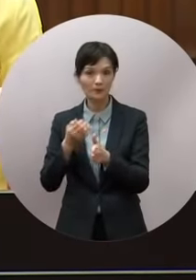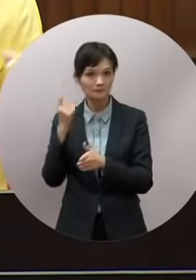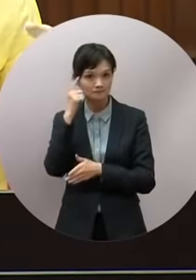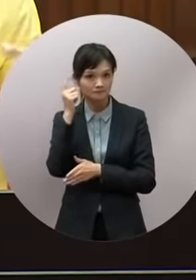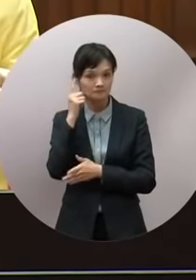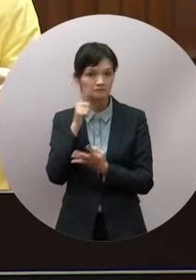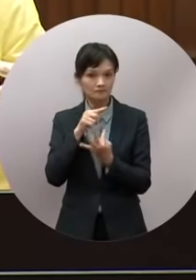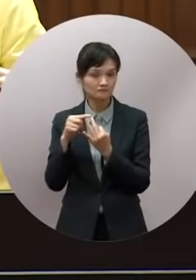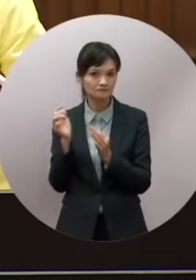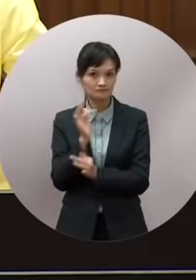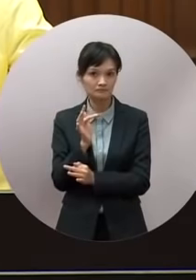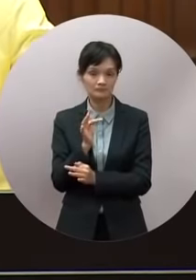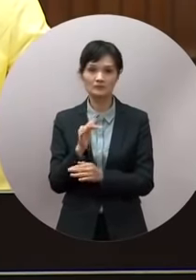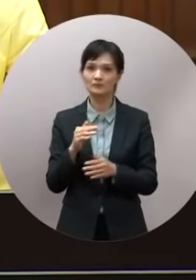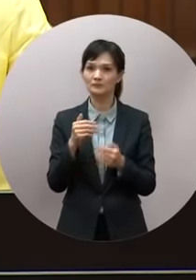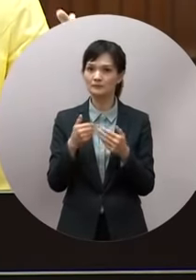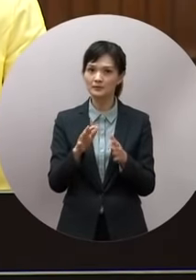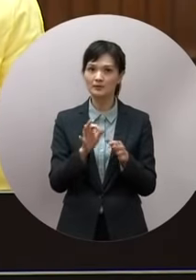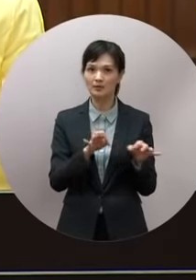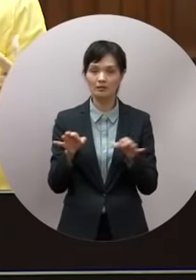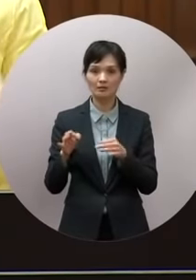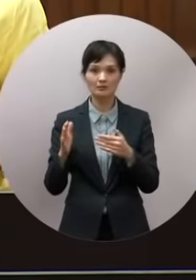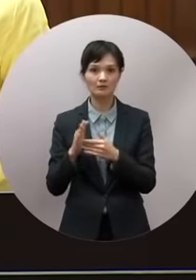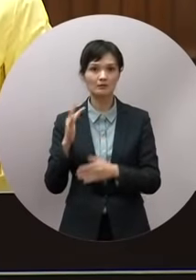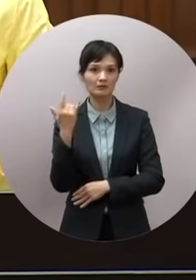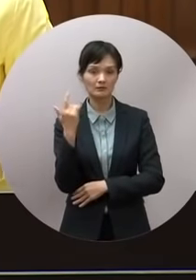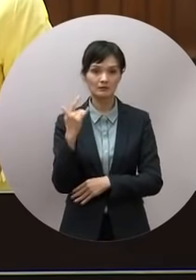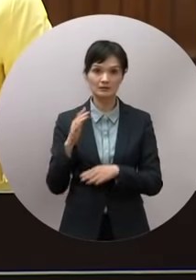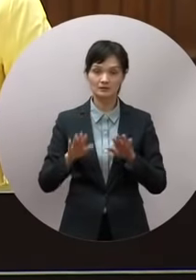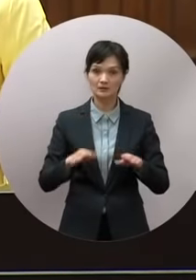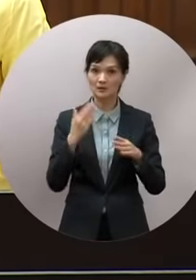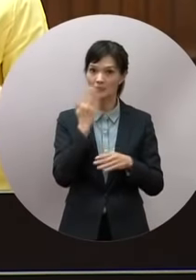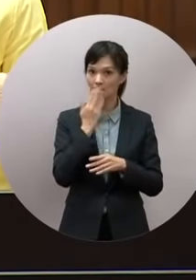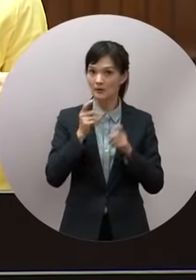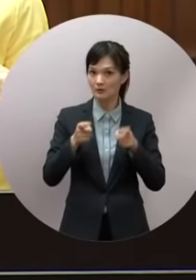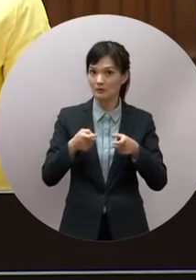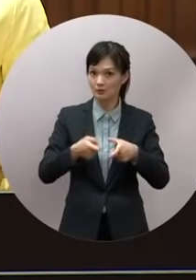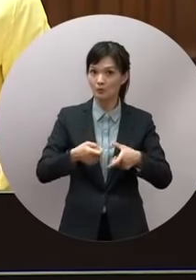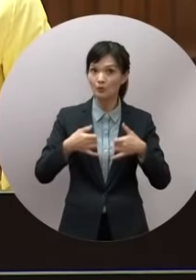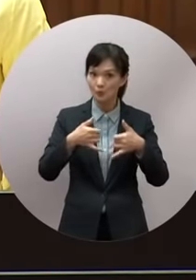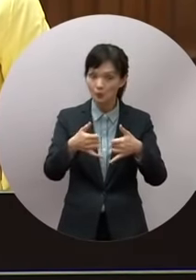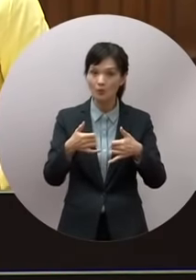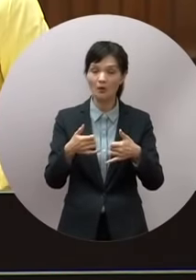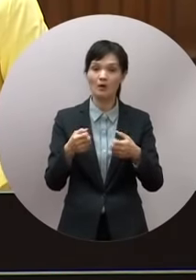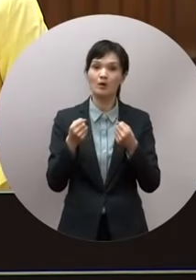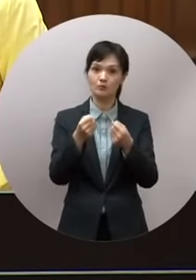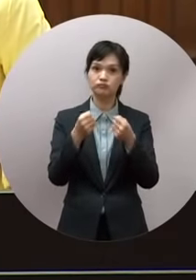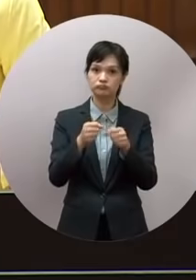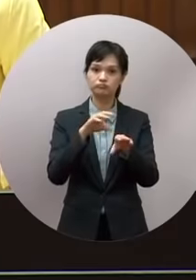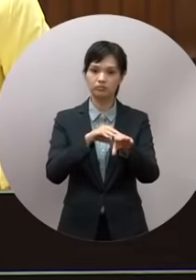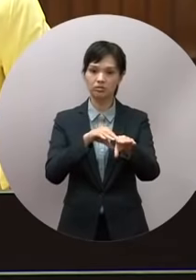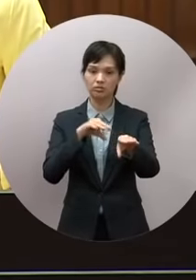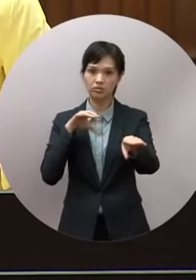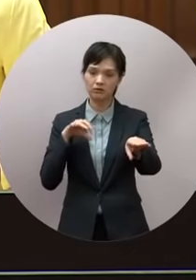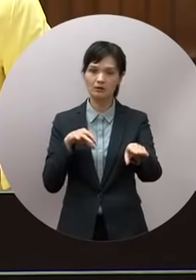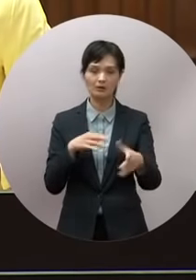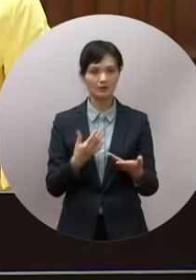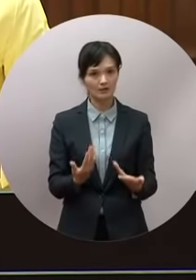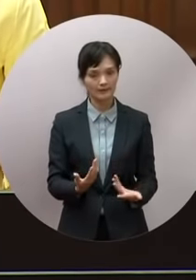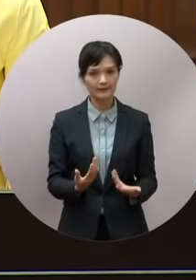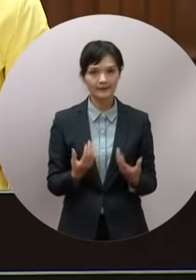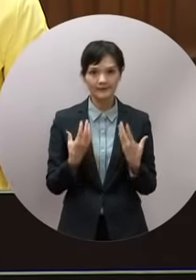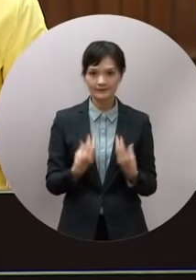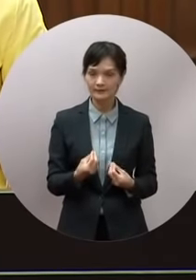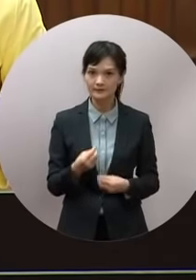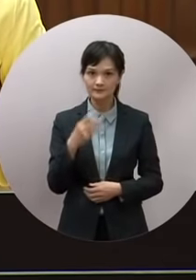要等到我们像整条美港公路车流量现在已经慢慢又增加，车辆也常常拥塞，那寸步难行的情况之下，